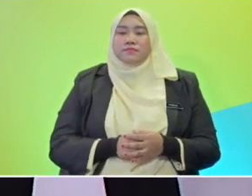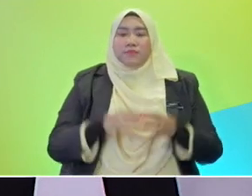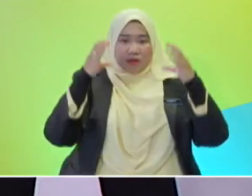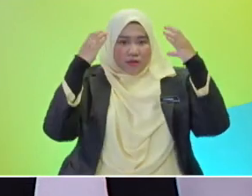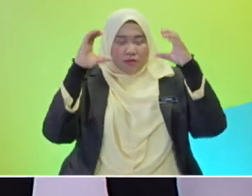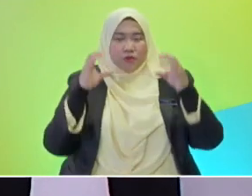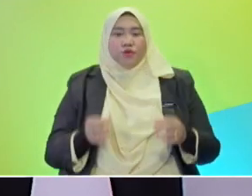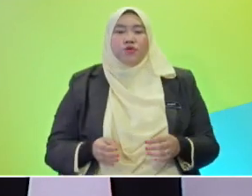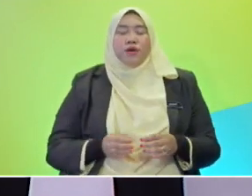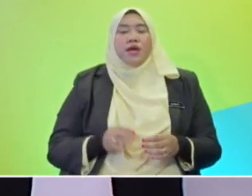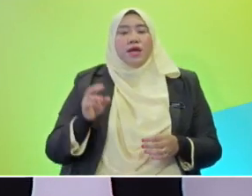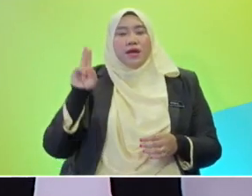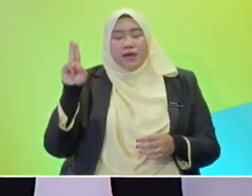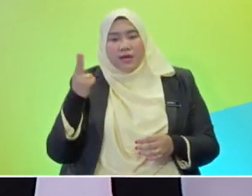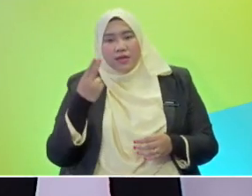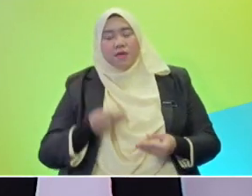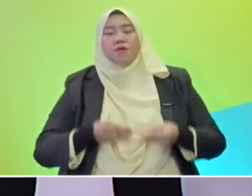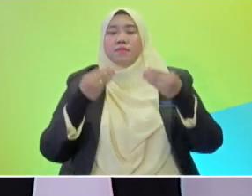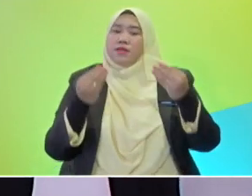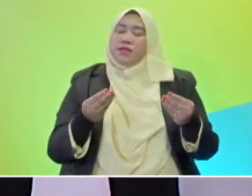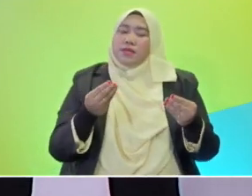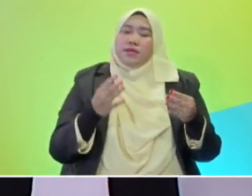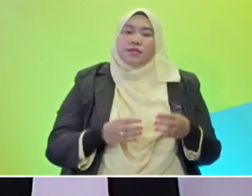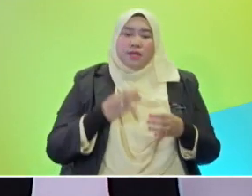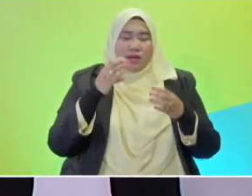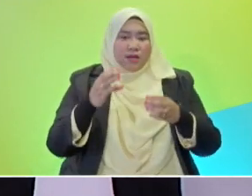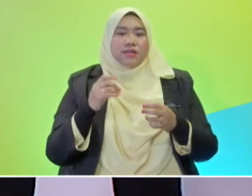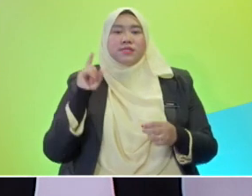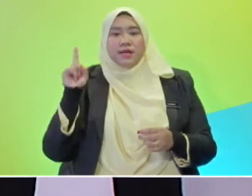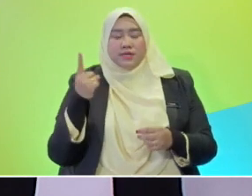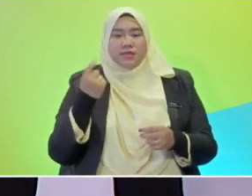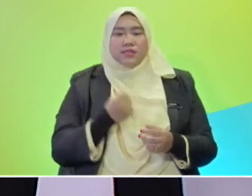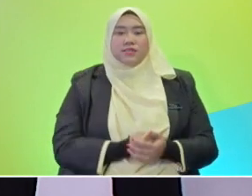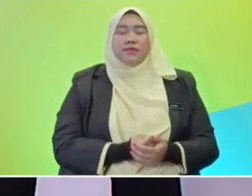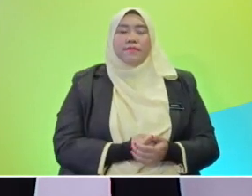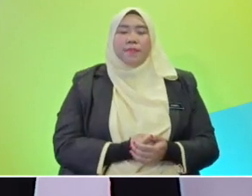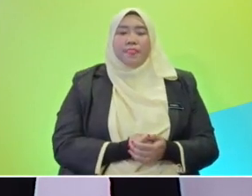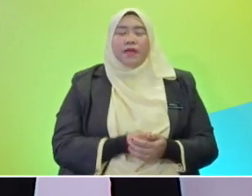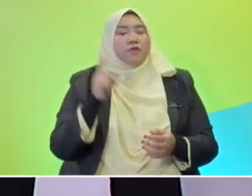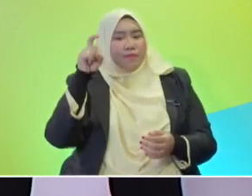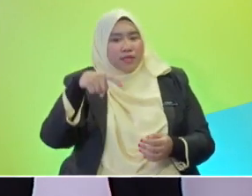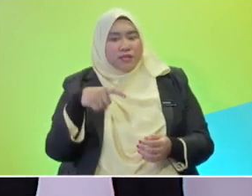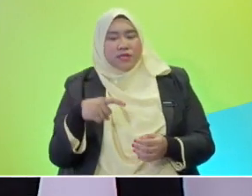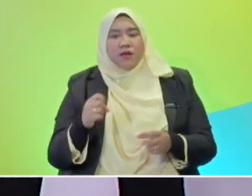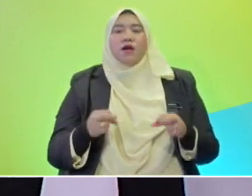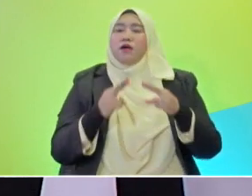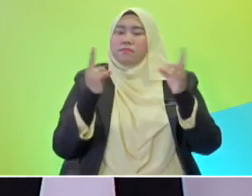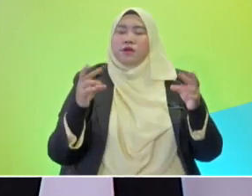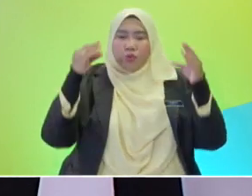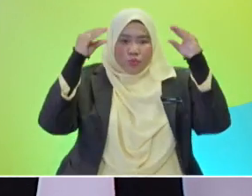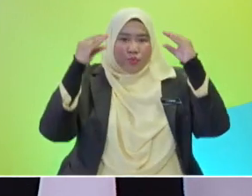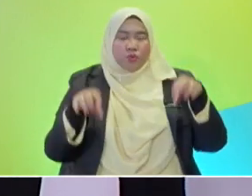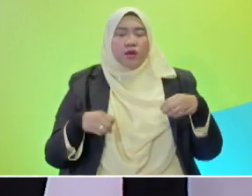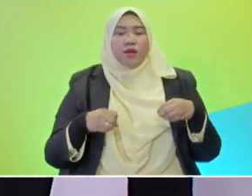memberi cadangan saha Jeje Go dan pasti ramai guru-guru diluar sana lebih lebih orang kata kreativity dan juga